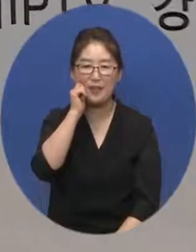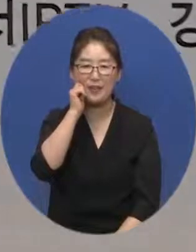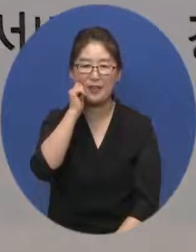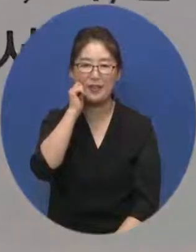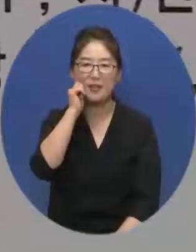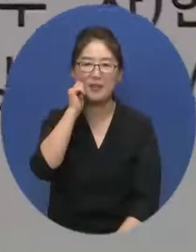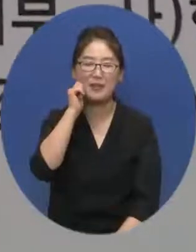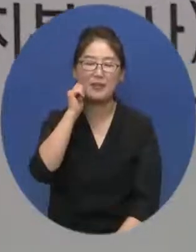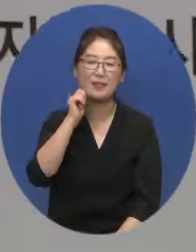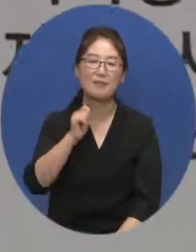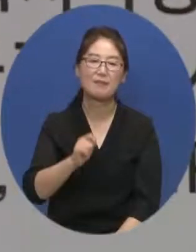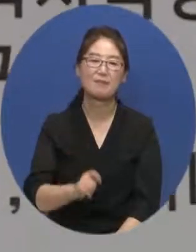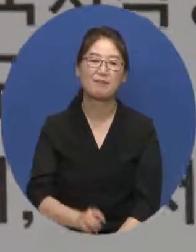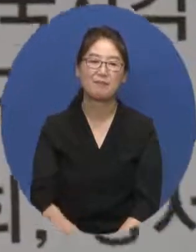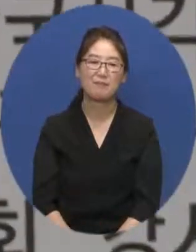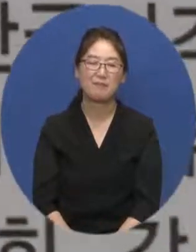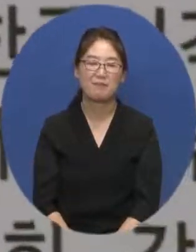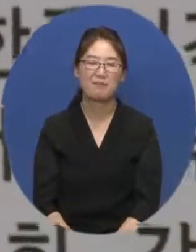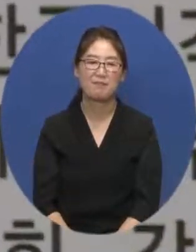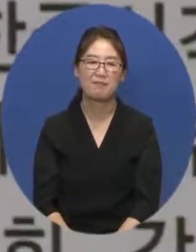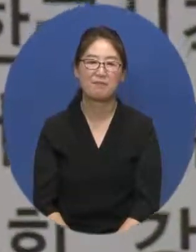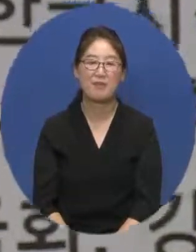없는데